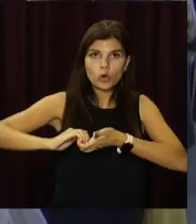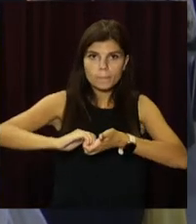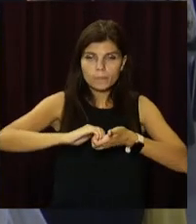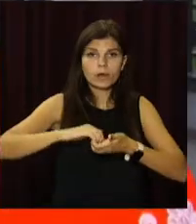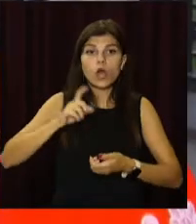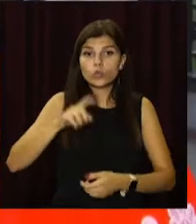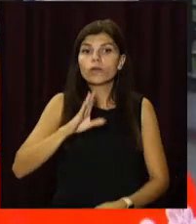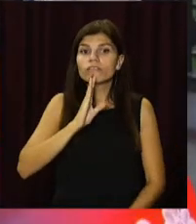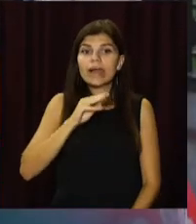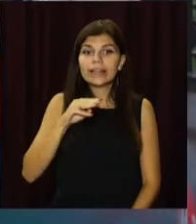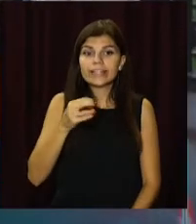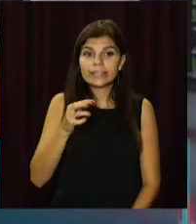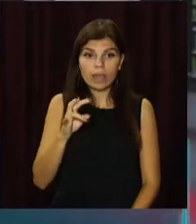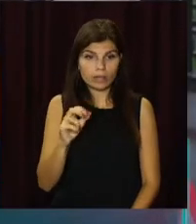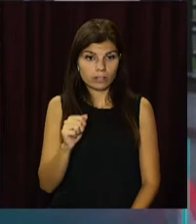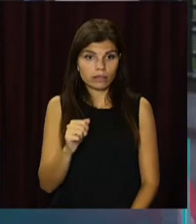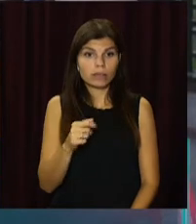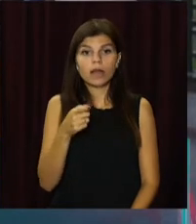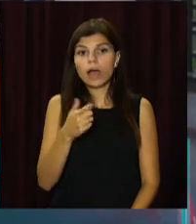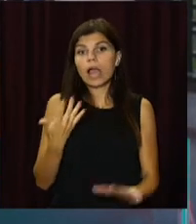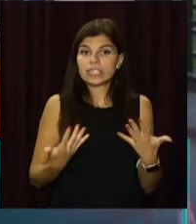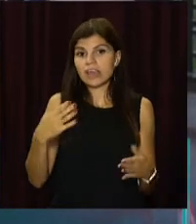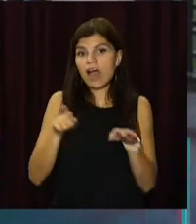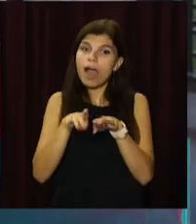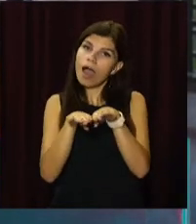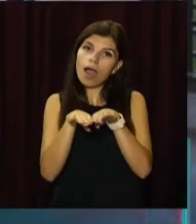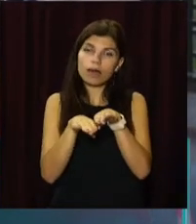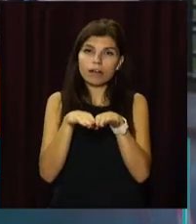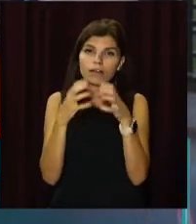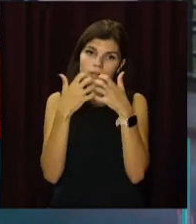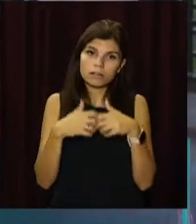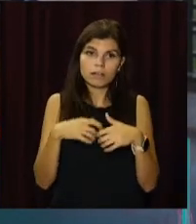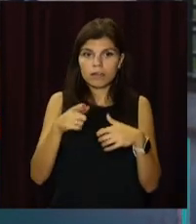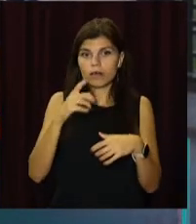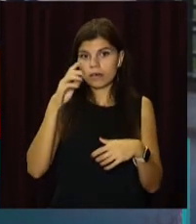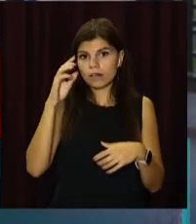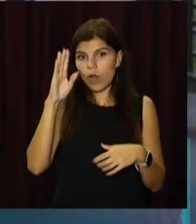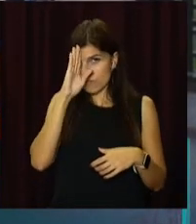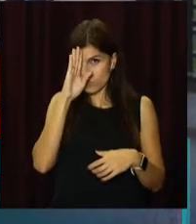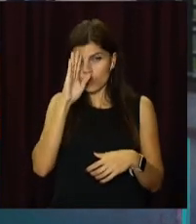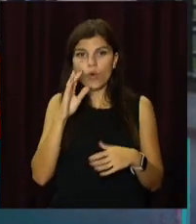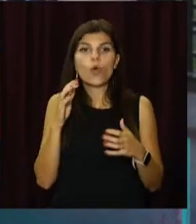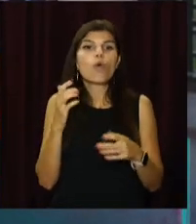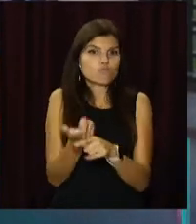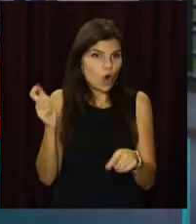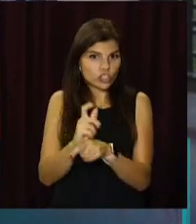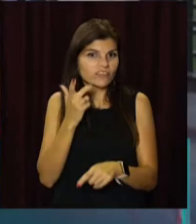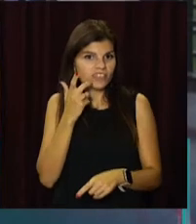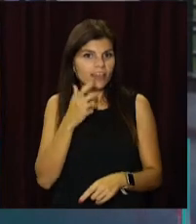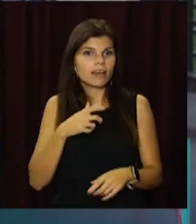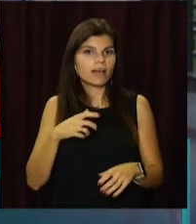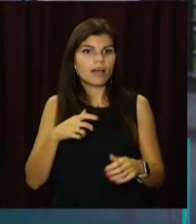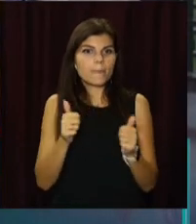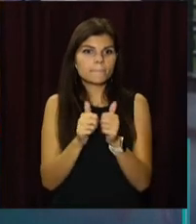Тетяна Бур'ян. Якщо зробити такий порівняльний аналіз, більше чоловіків у владі завжди чоловіки. А